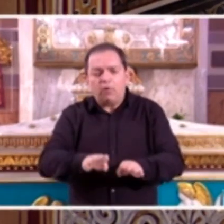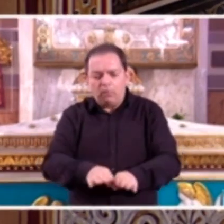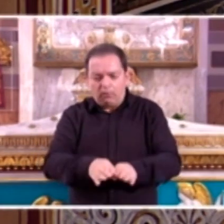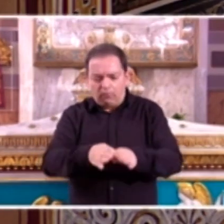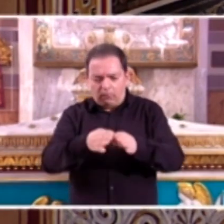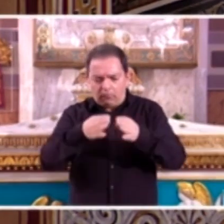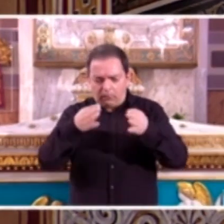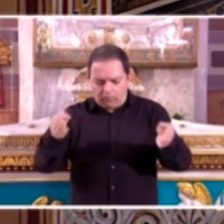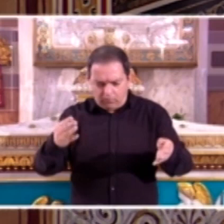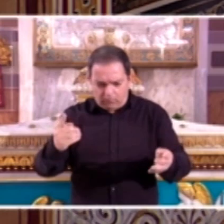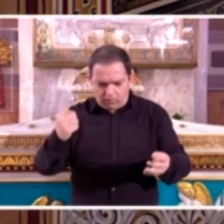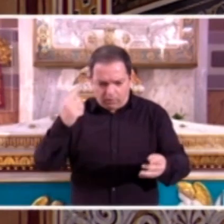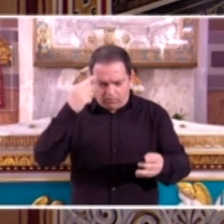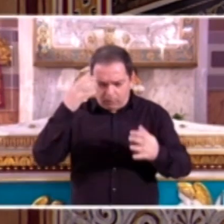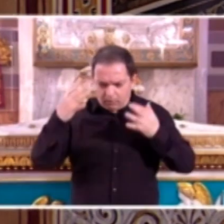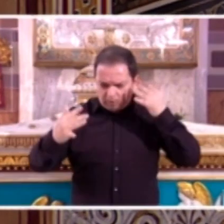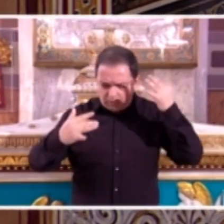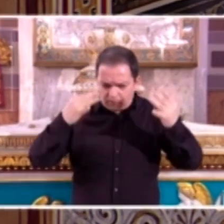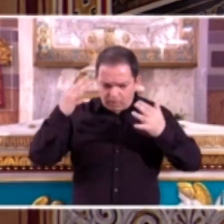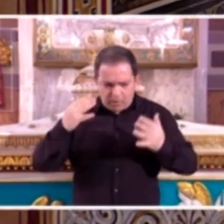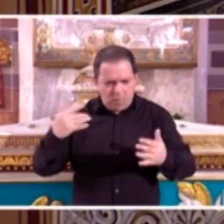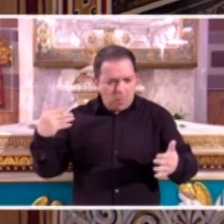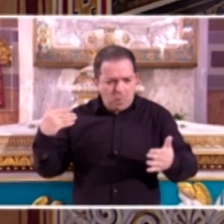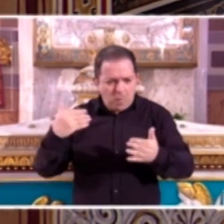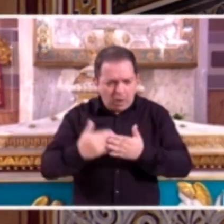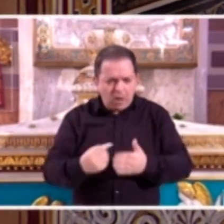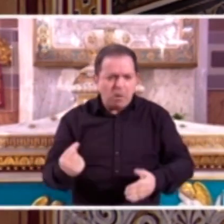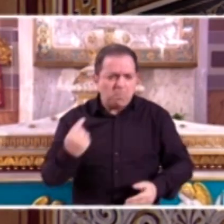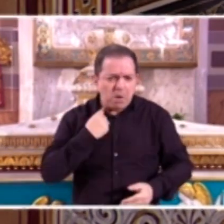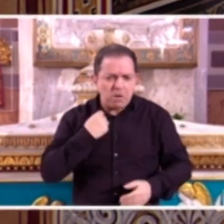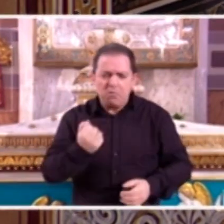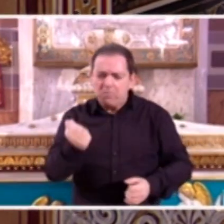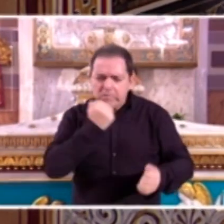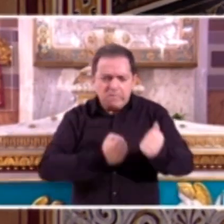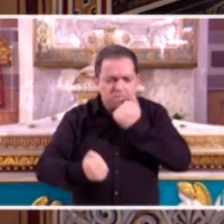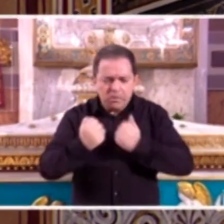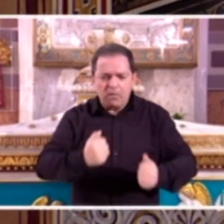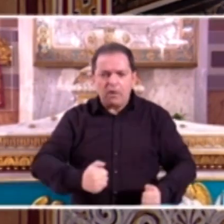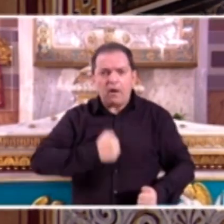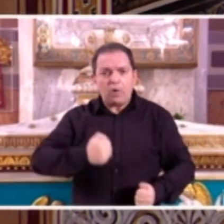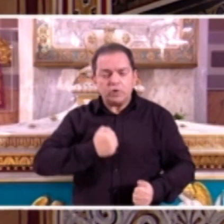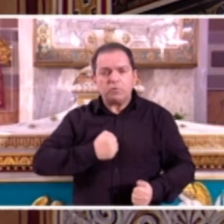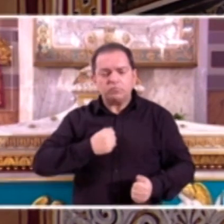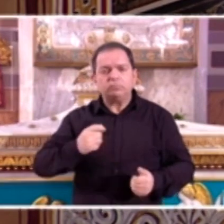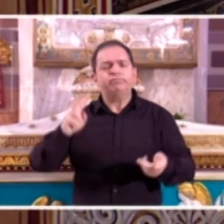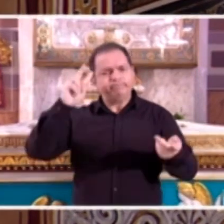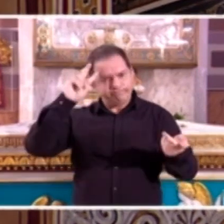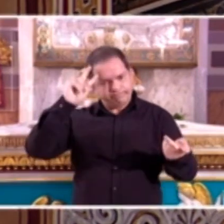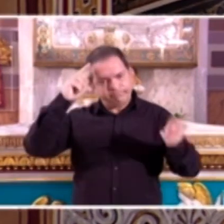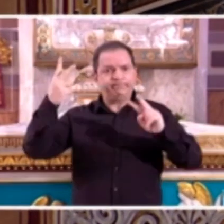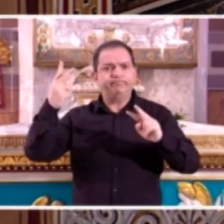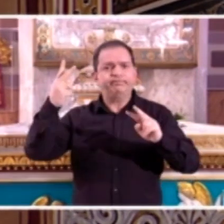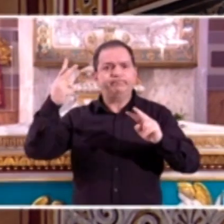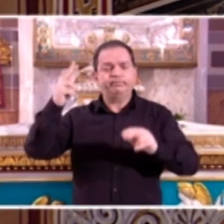αναγνωρίζοντας την αστοχία, την αμαρτία, τα λάθη, τον εγωισμό του, έσπευσε